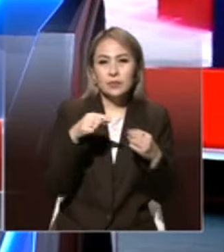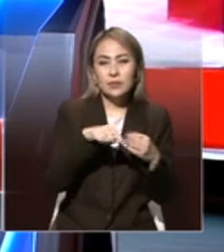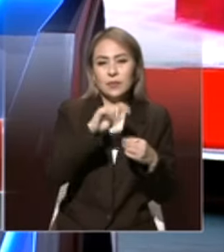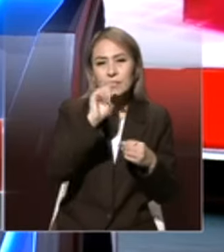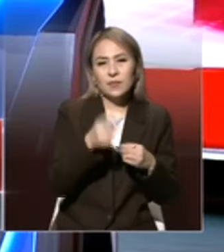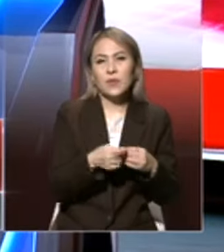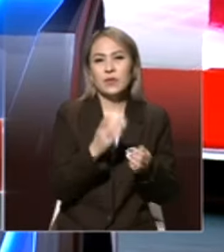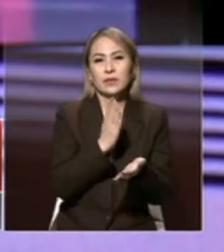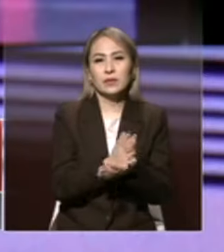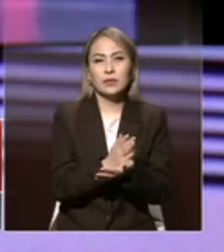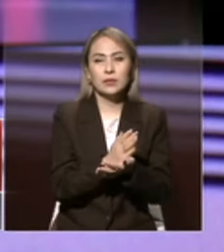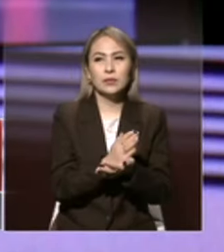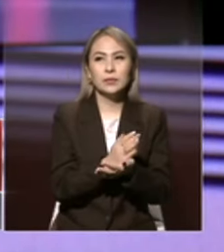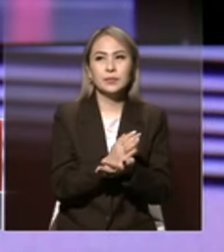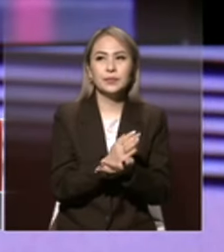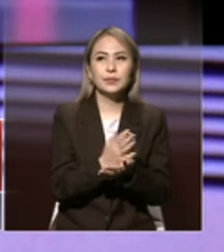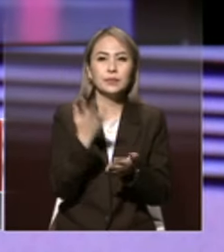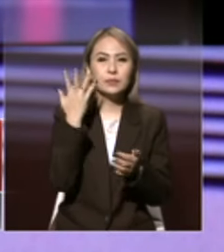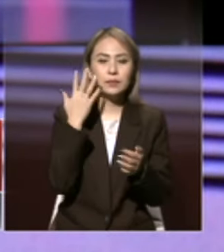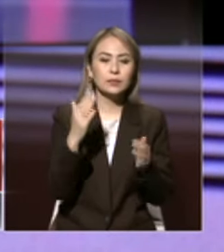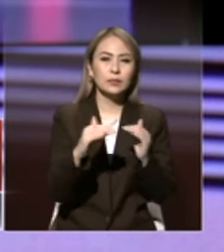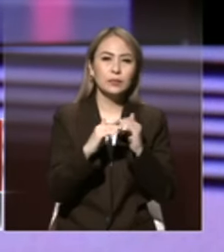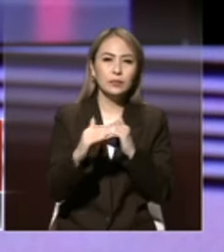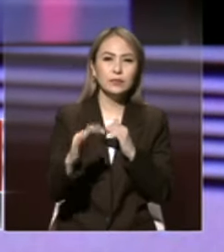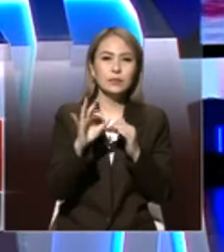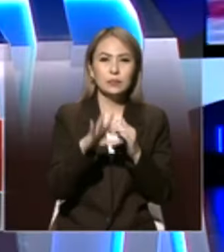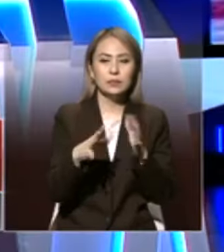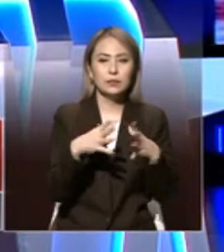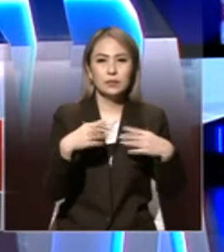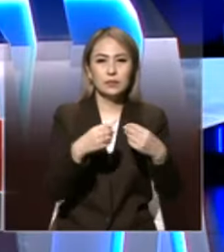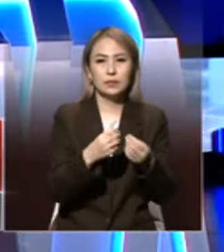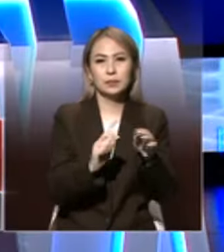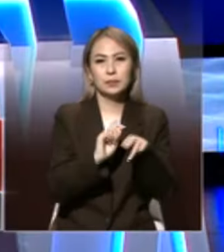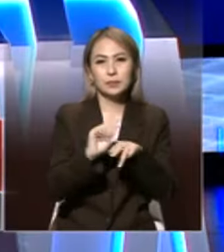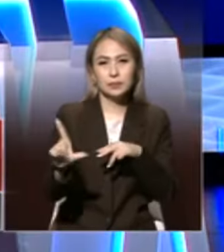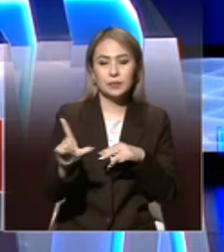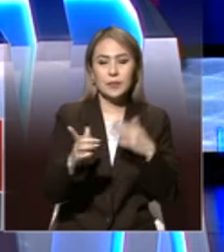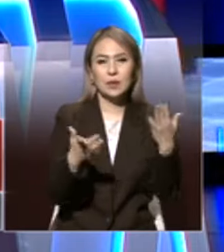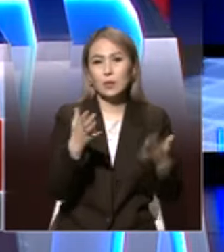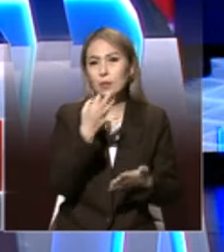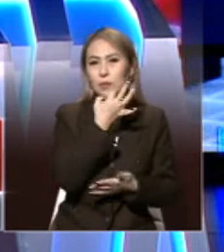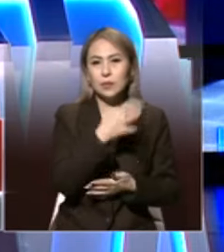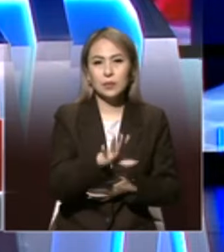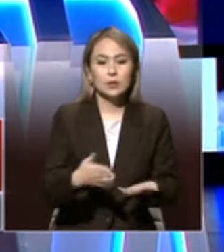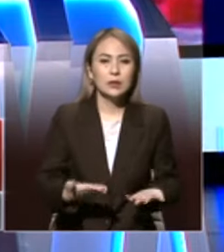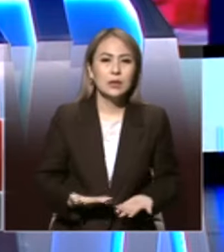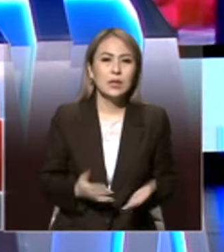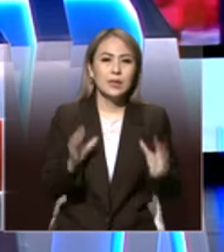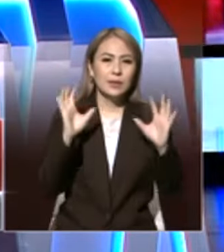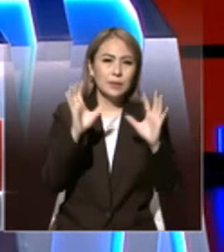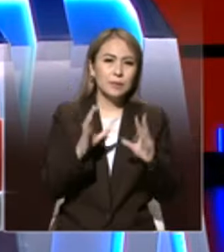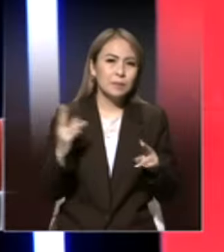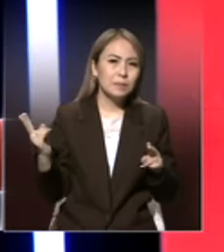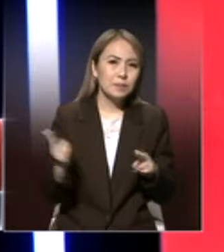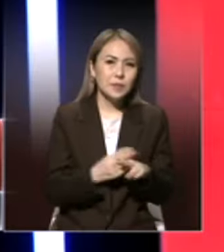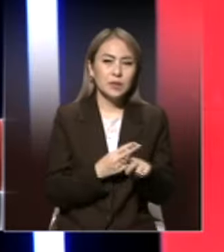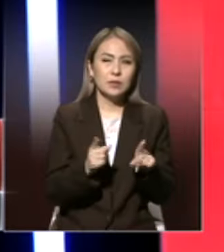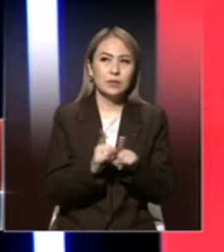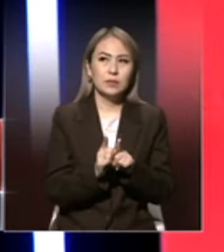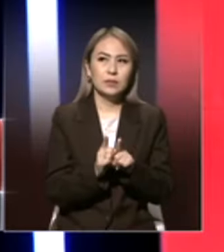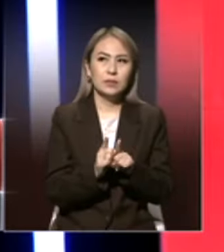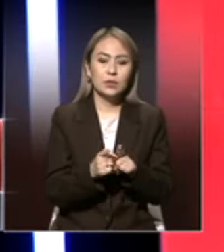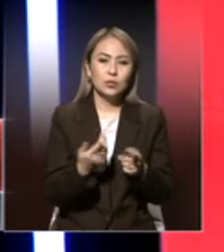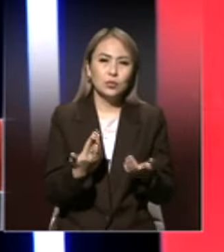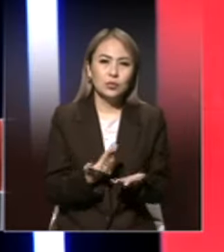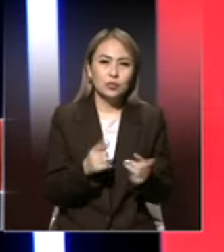қой. Отбасы үлкен, отан отбасынан басталады. Соғыстан мінекей енді қайтсек біз осы заңсыз ақ былай